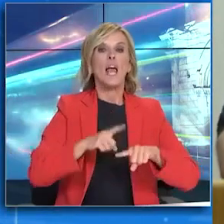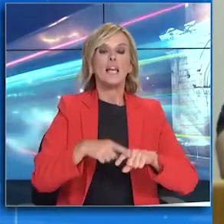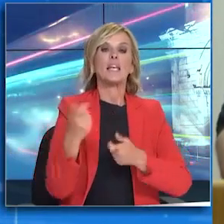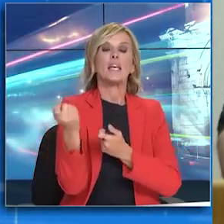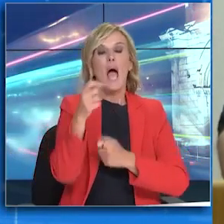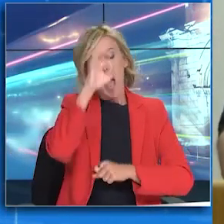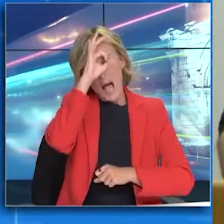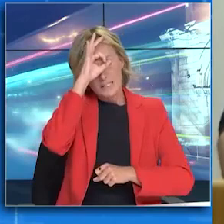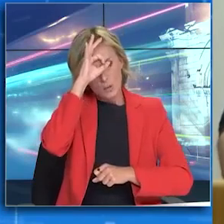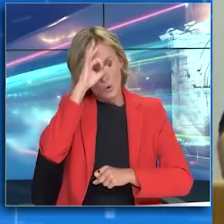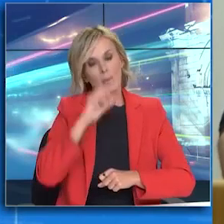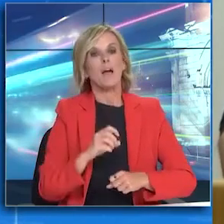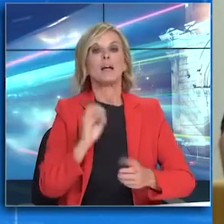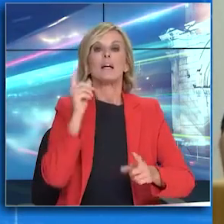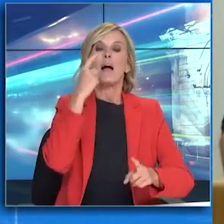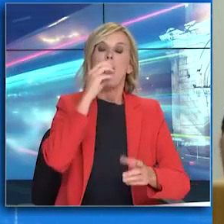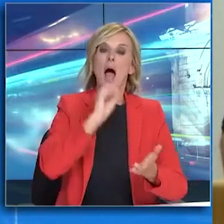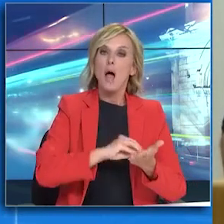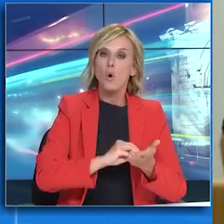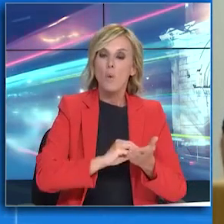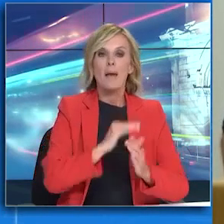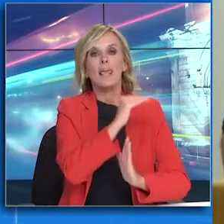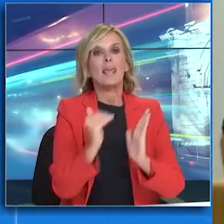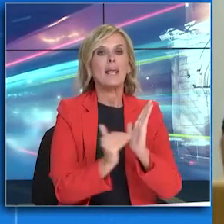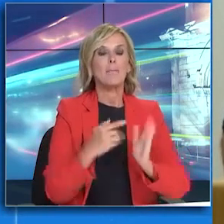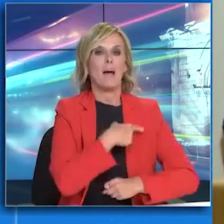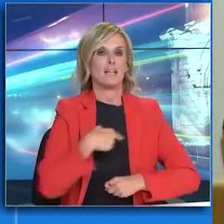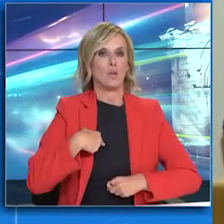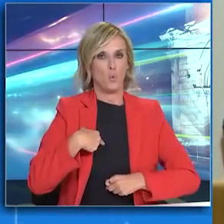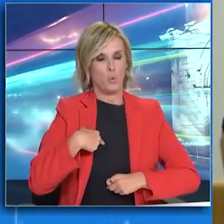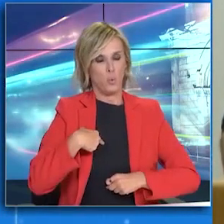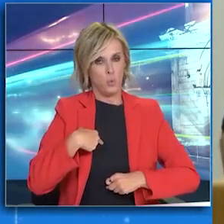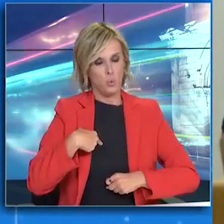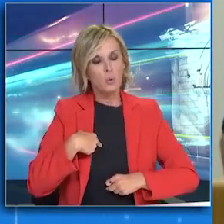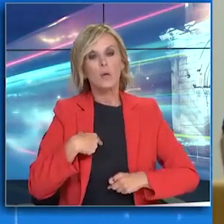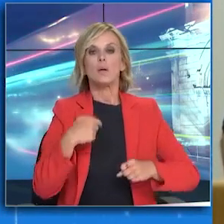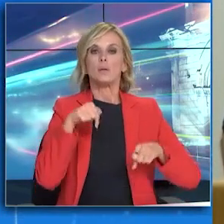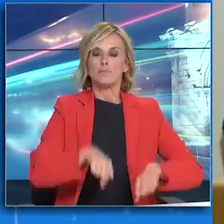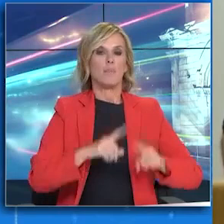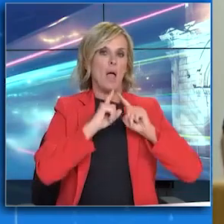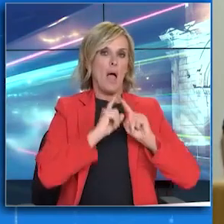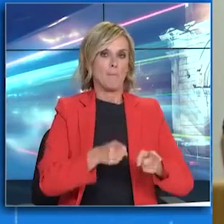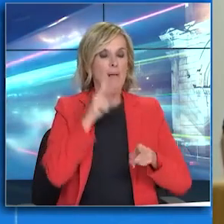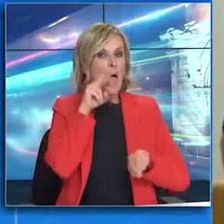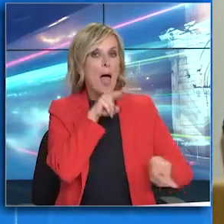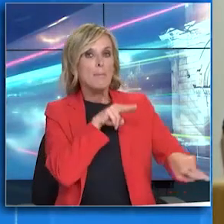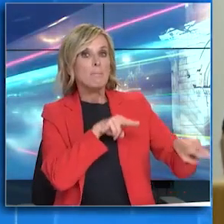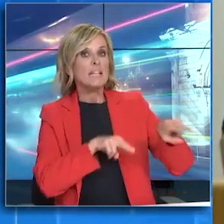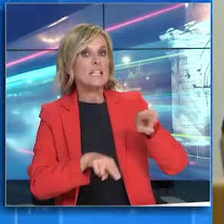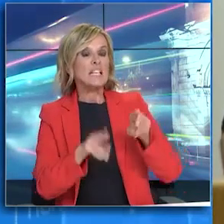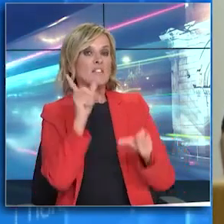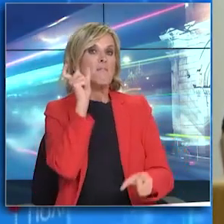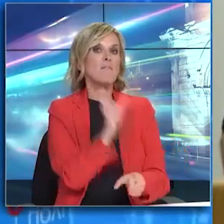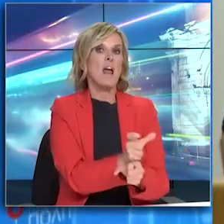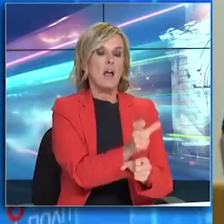Αστυνομίας Μιχάλη Καραμαλάκη και του υπαρχηγού του Πυροσβεστικού Σώματος Ιάκωβου Κλεφτοσπύρου, αποφασίστηκε να επιτηρούνται καθ' όλη τη διάρκεια της